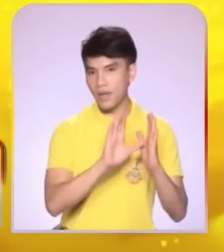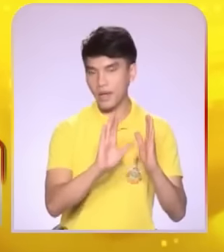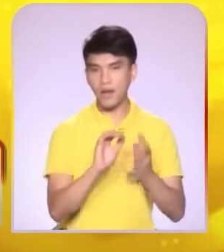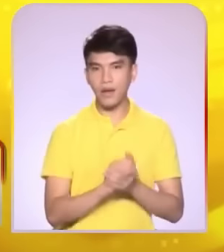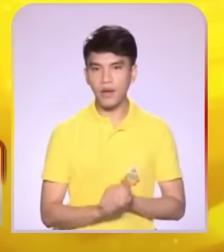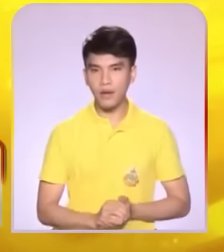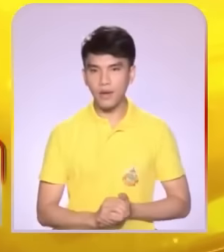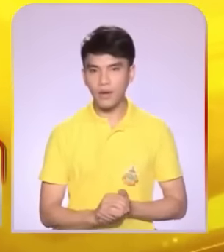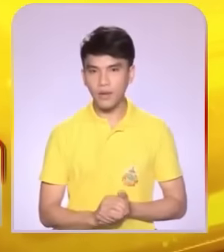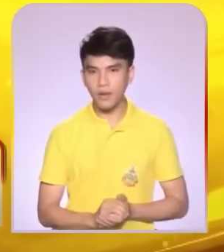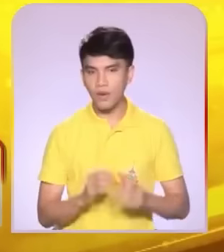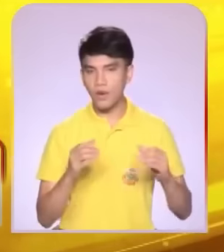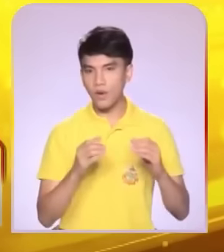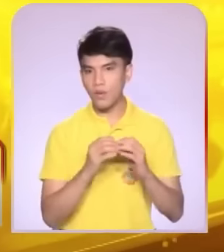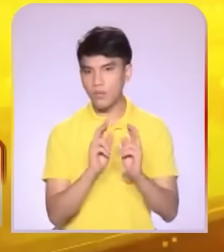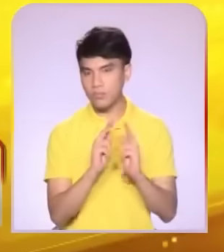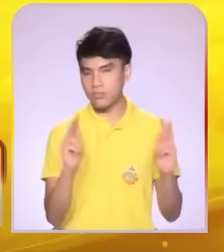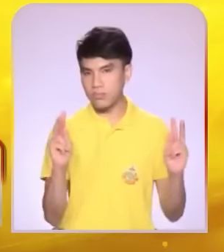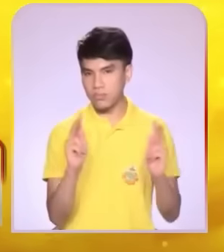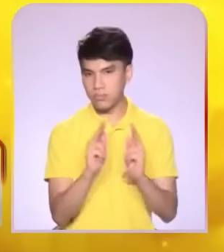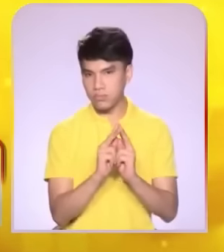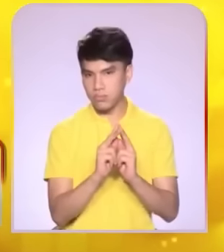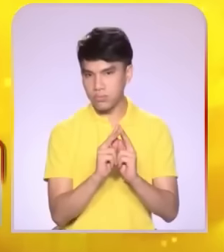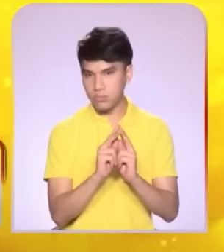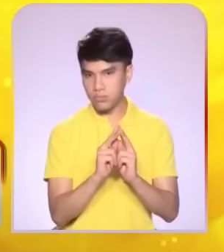นหนึ่งฮะที่อยู่ในคณะกรรมาธิการ